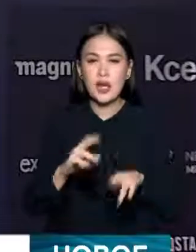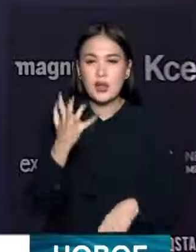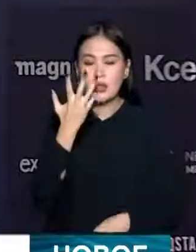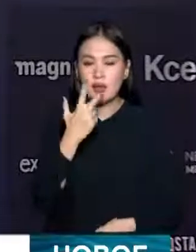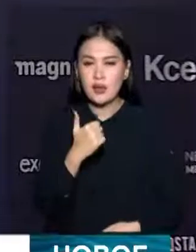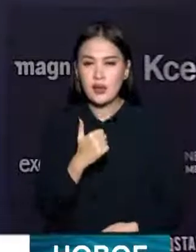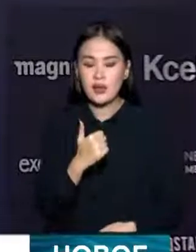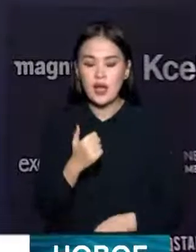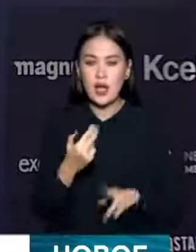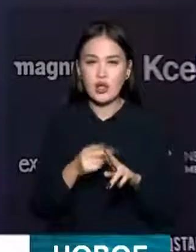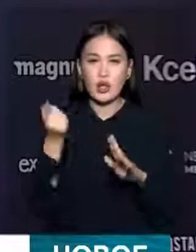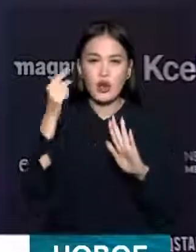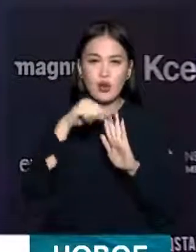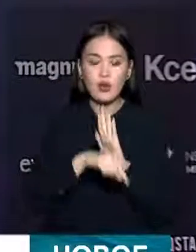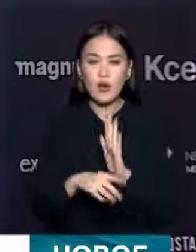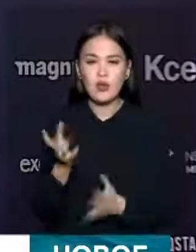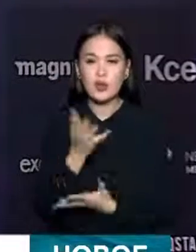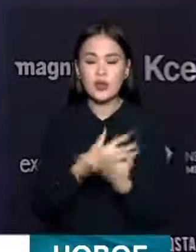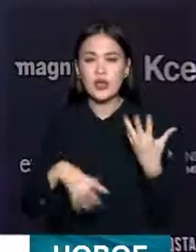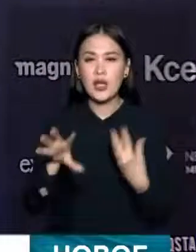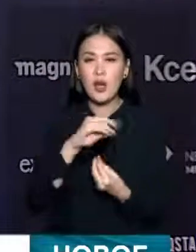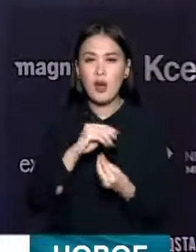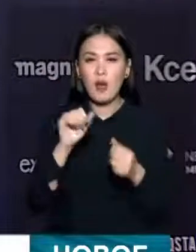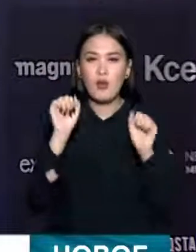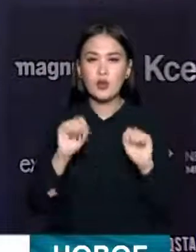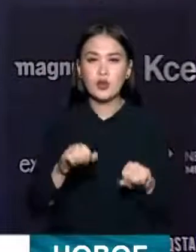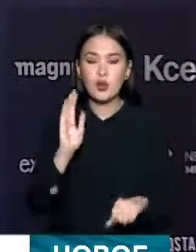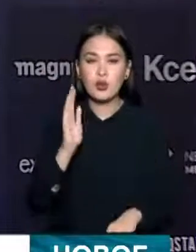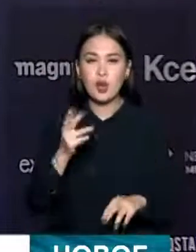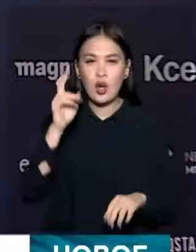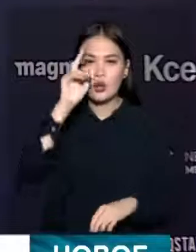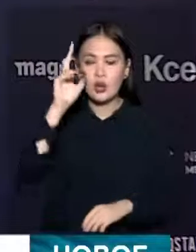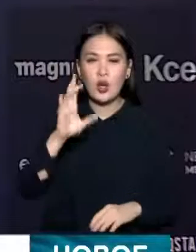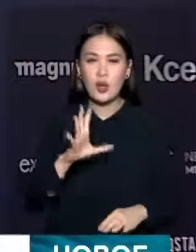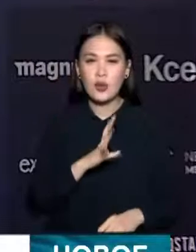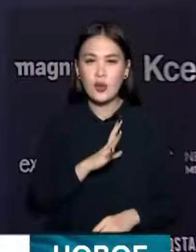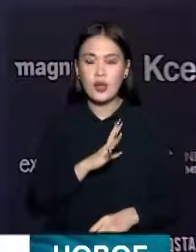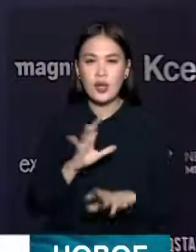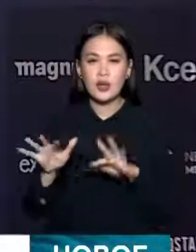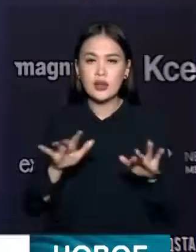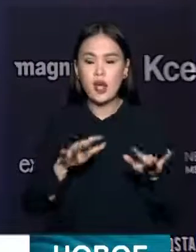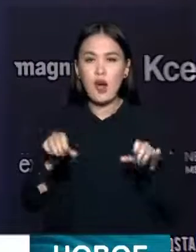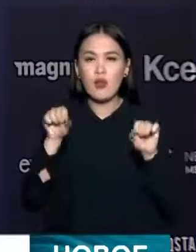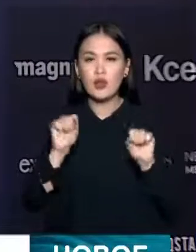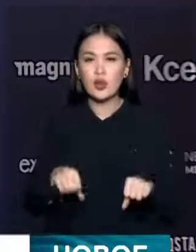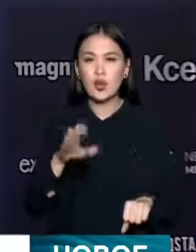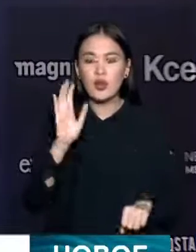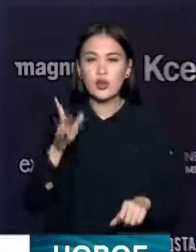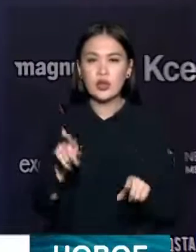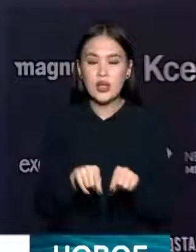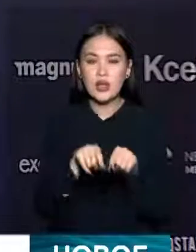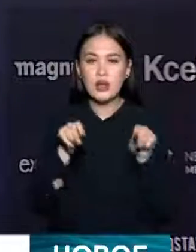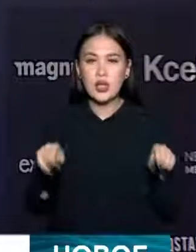цифровизация. Цифровизация глубокая практически во всех отраслях, которая позволит сделать государство гораздо более эффективным, которая позволит